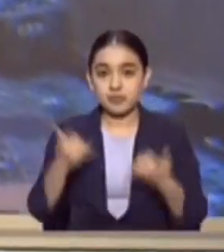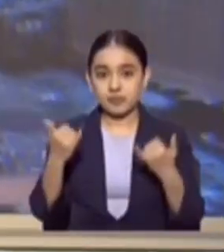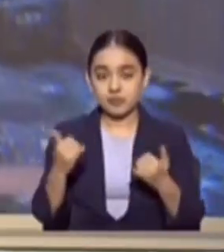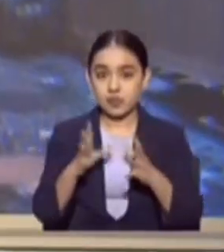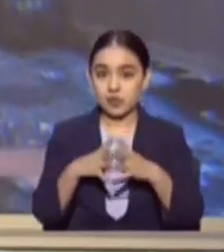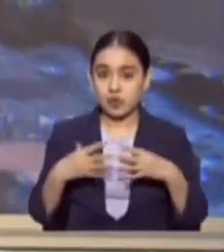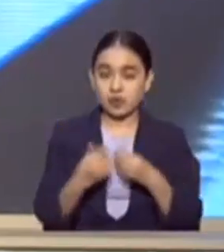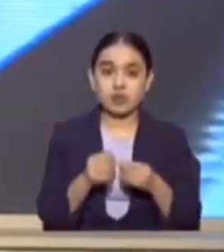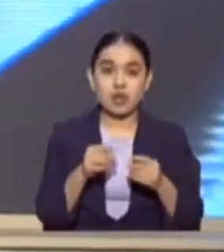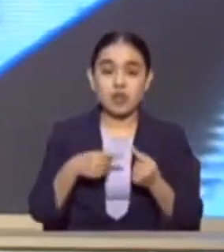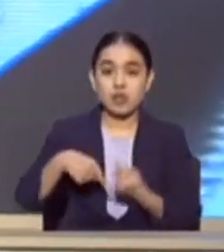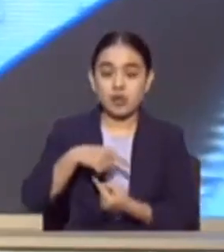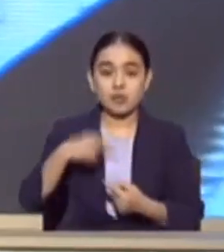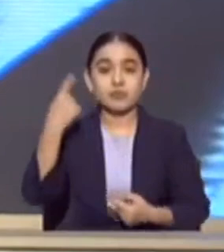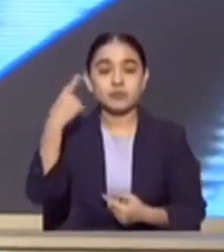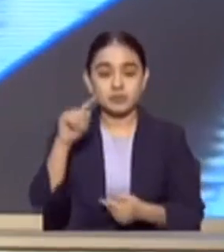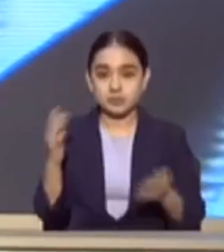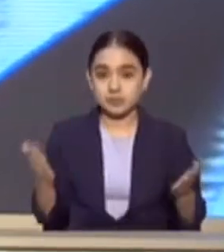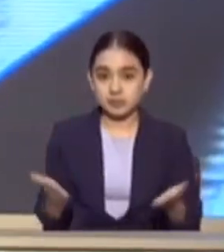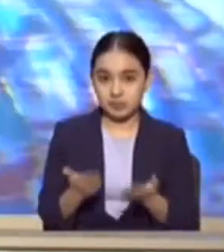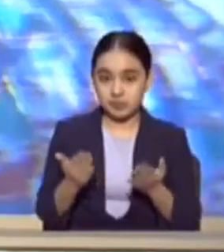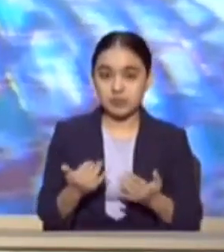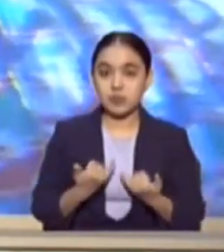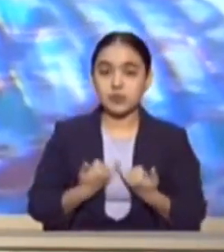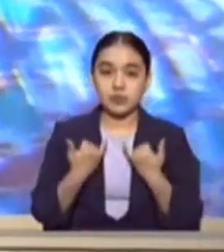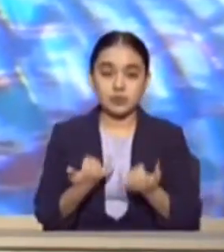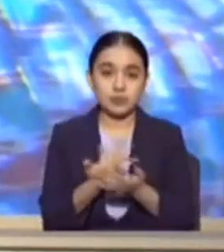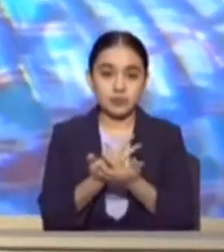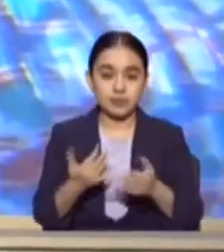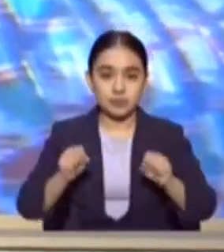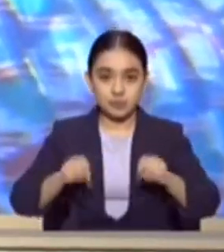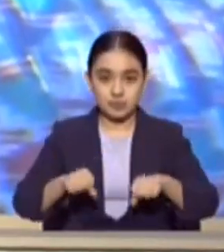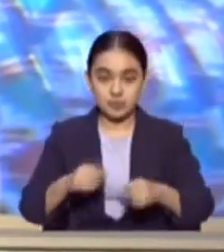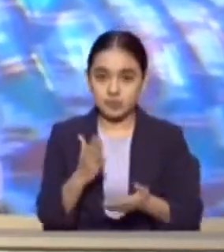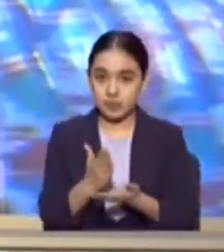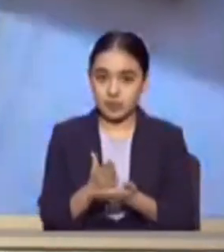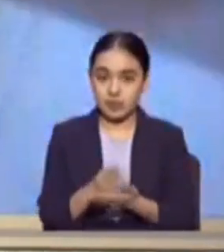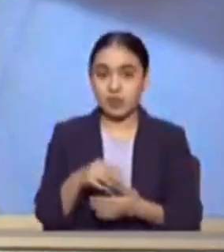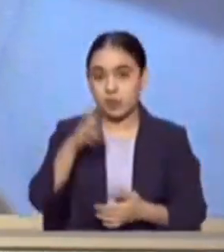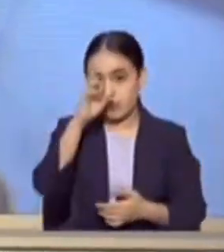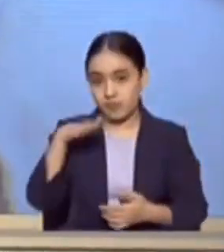Bugun oilaviy tadbirkorlik tashabbuslarini qo'llab-quvvatlash uchun turli imkoniyatlar mavjud.